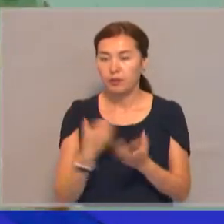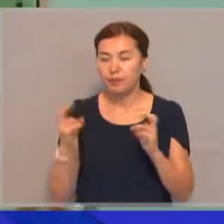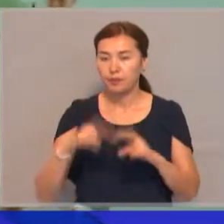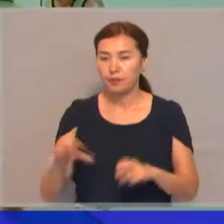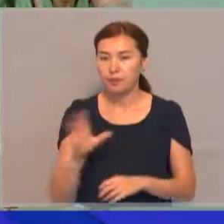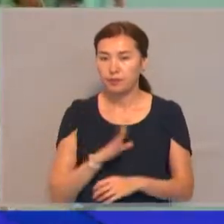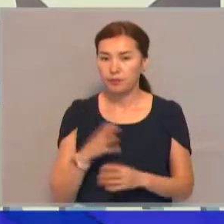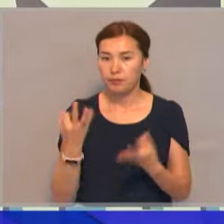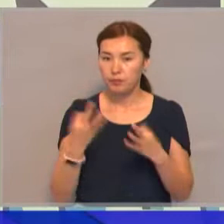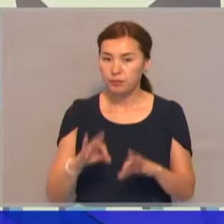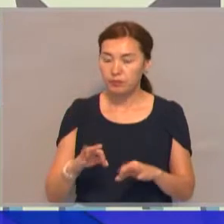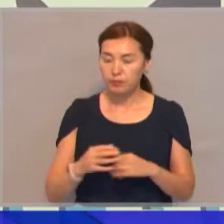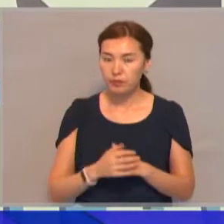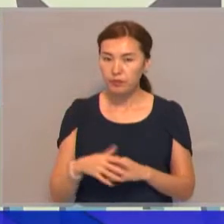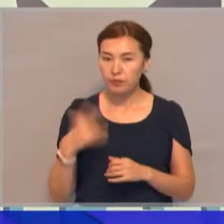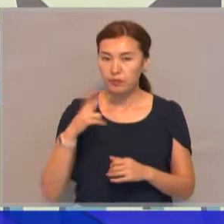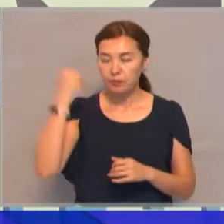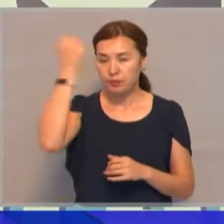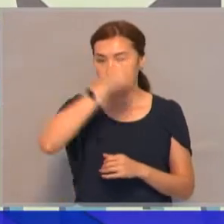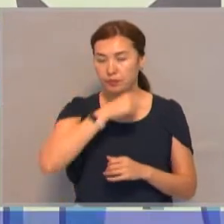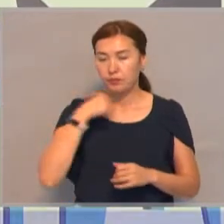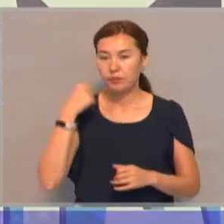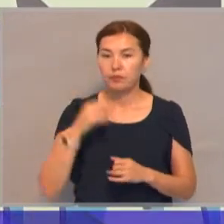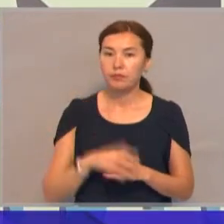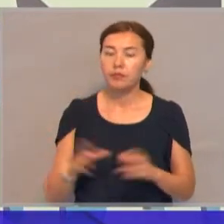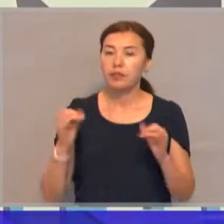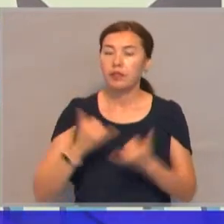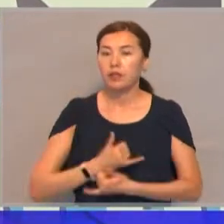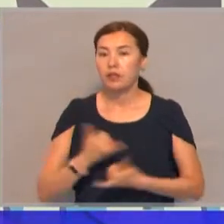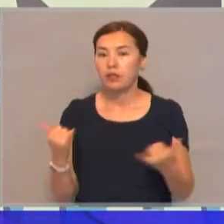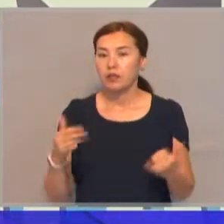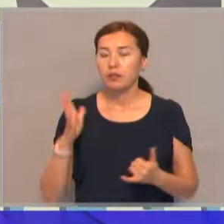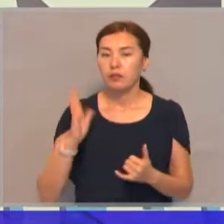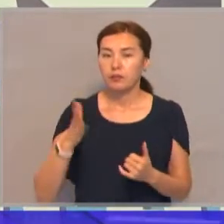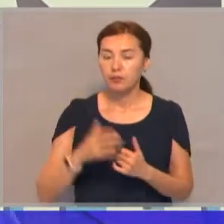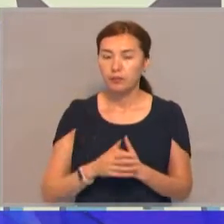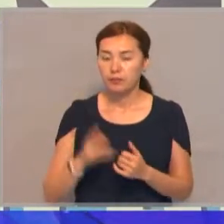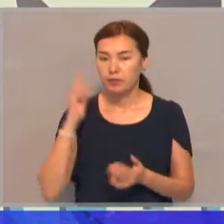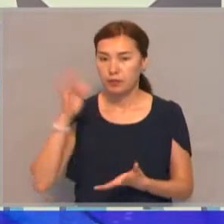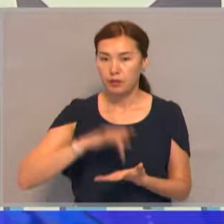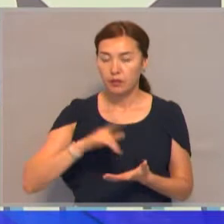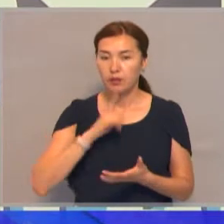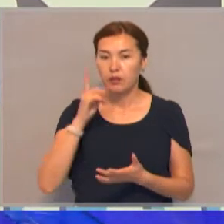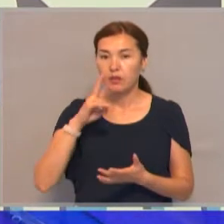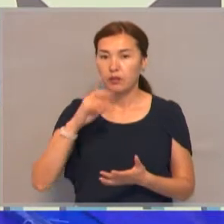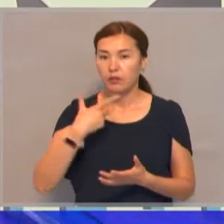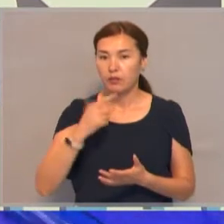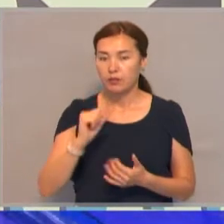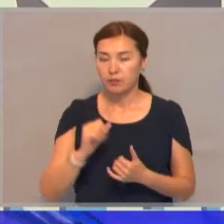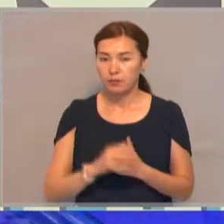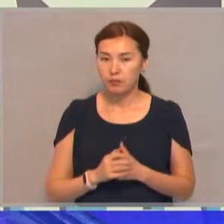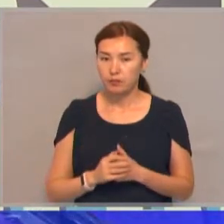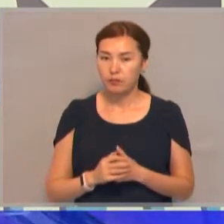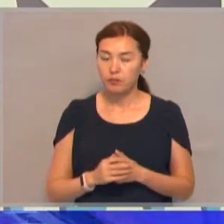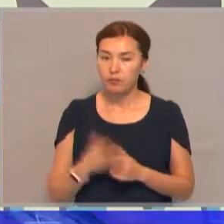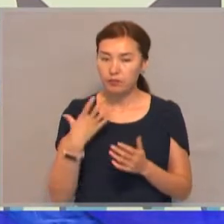салды. Тәуелсіздігіміздің 30 жылдығына арналып өткізіліп жатқан Шымкент жастар лигасы